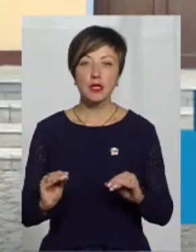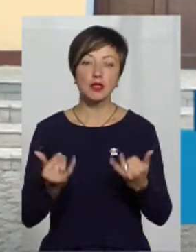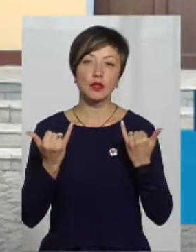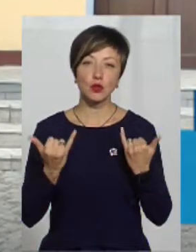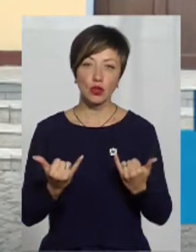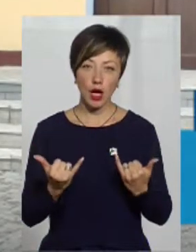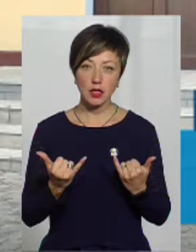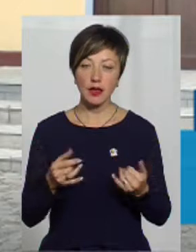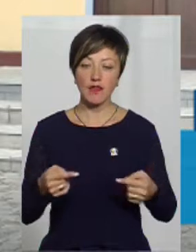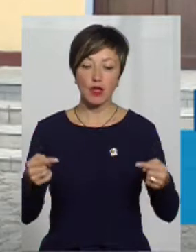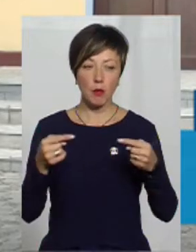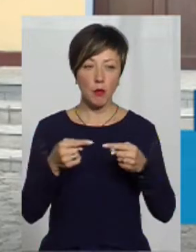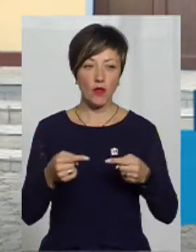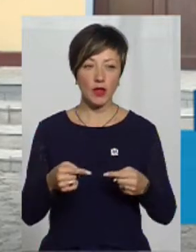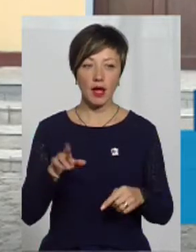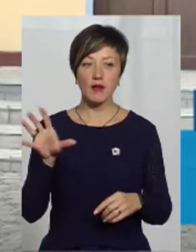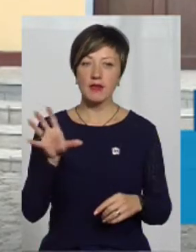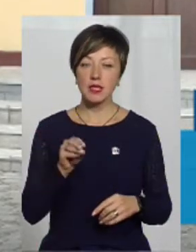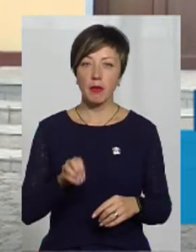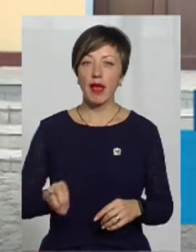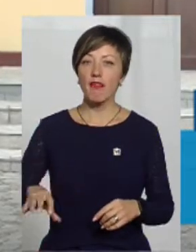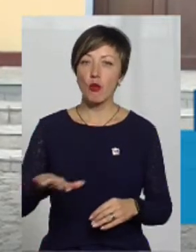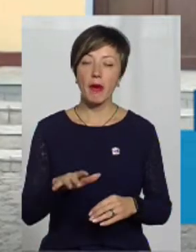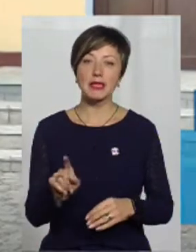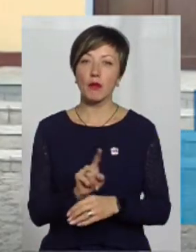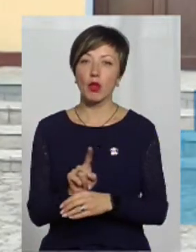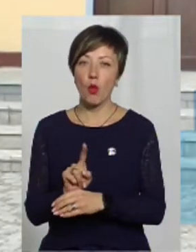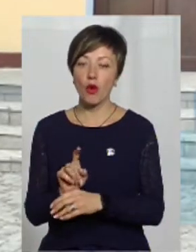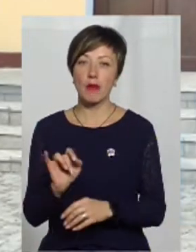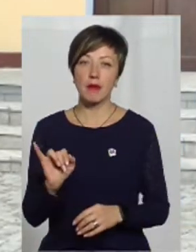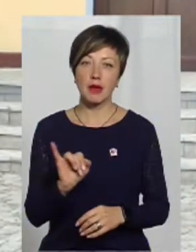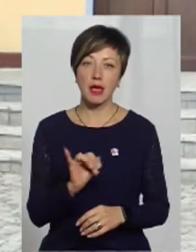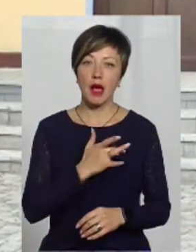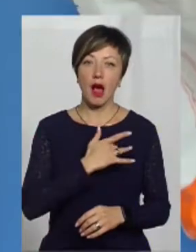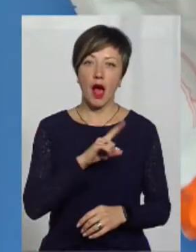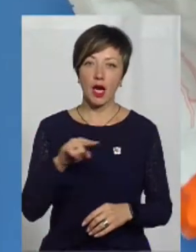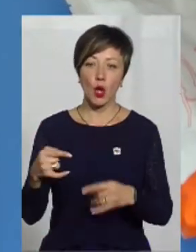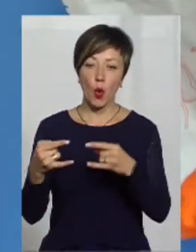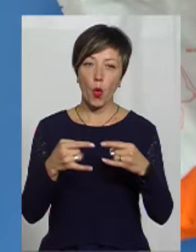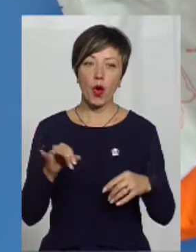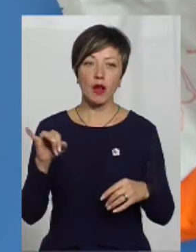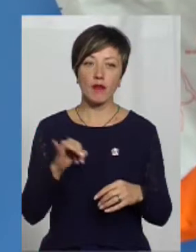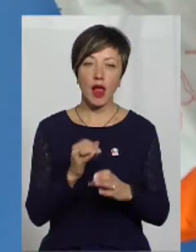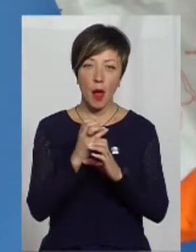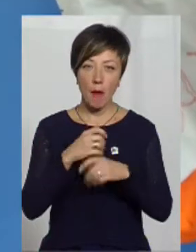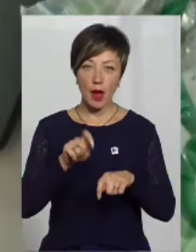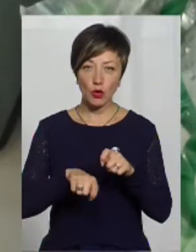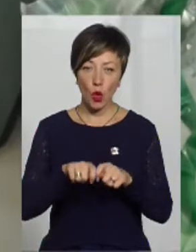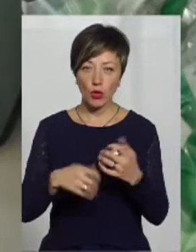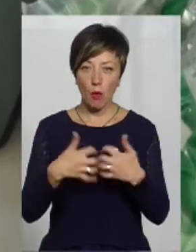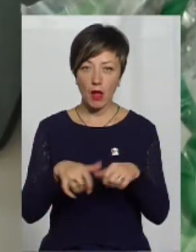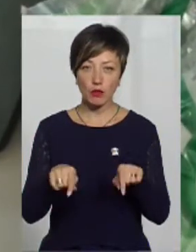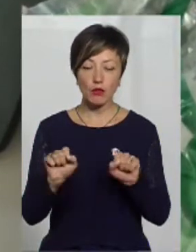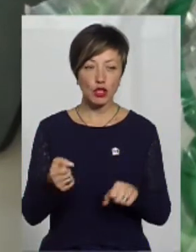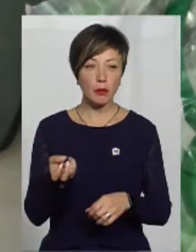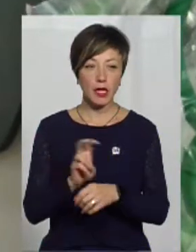воно відповідає всім європейським нормам, і кардіограф, і лабораторне обладнання. Сюди може